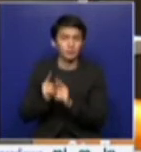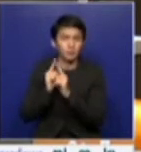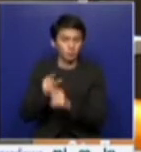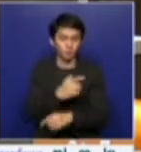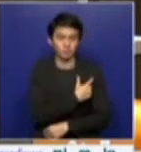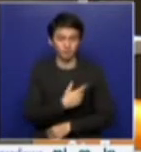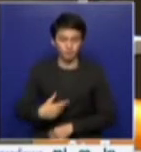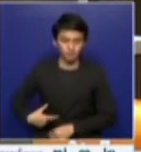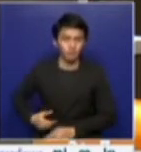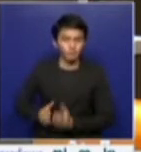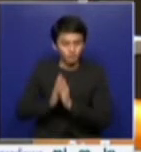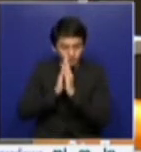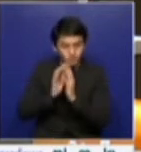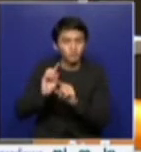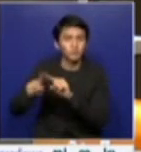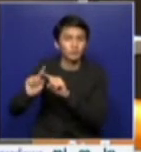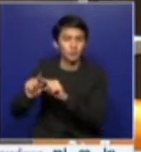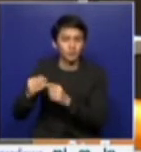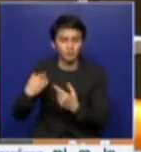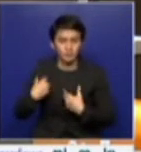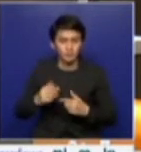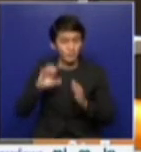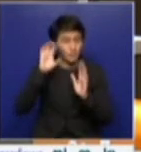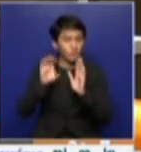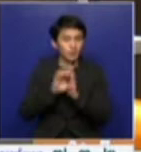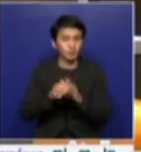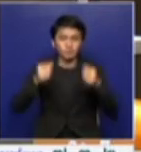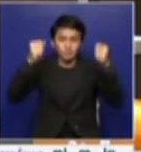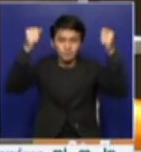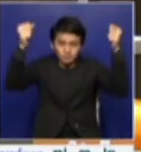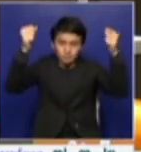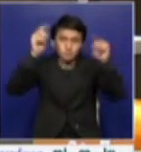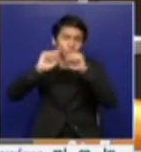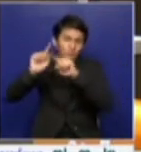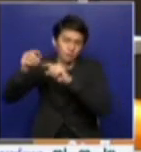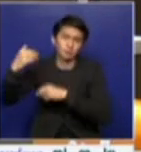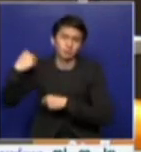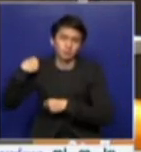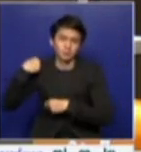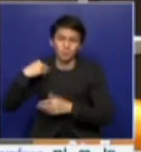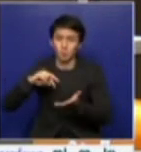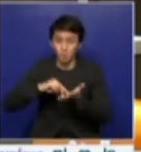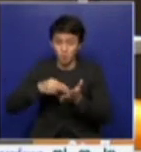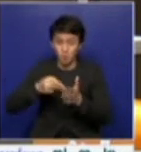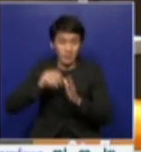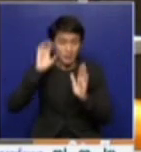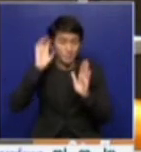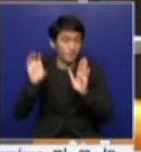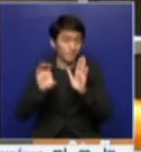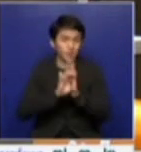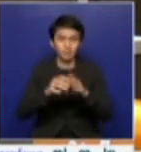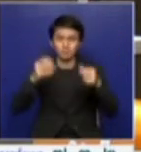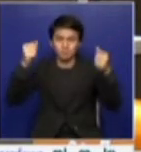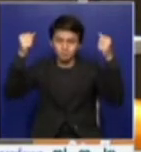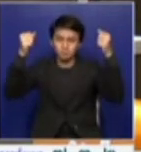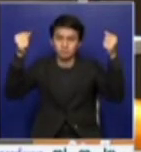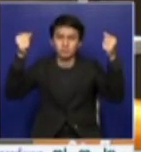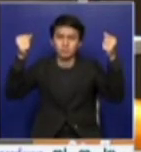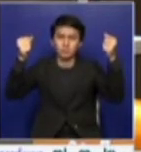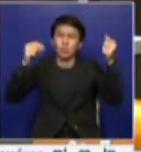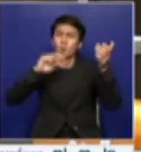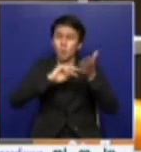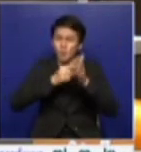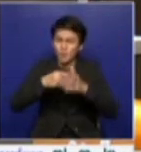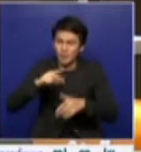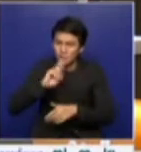มีการถือพระบรมฉายาลักษณ์ในการชุมนุมเป็นการนำพระบรมฉายาลักษณ์มาเป็นใช้เป็นข้อ